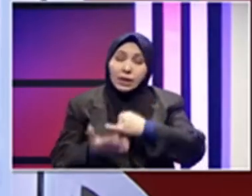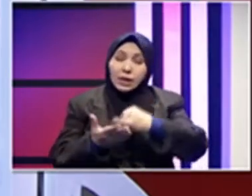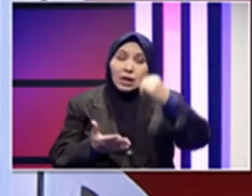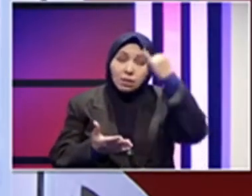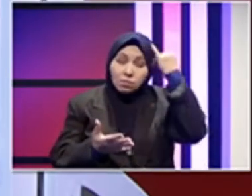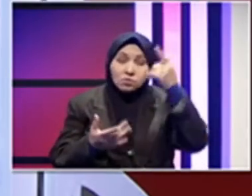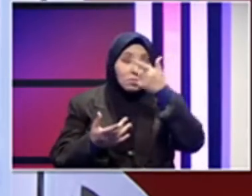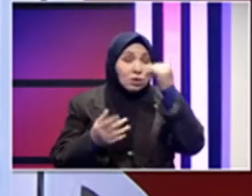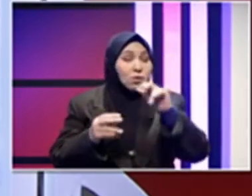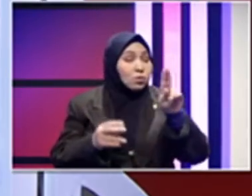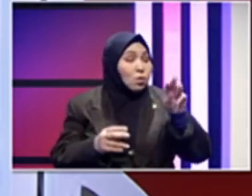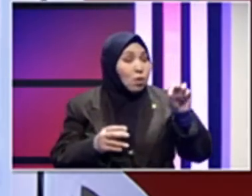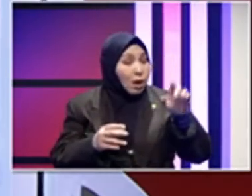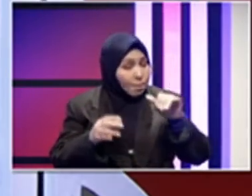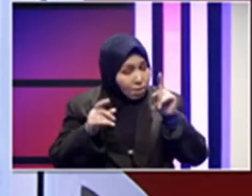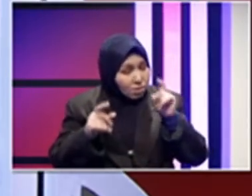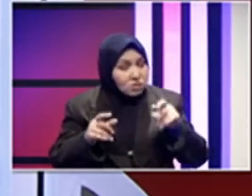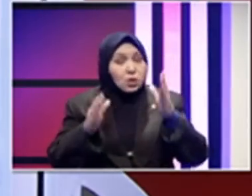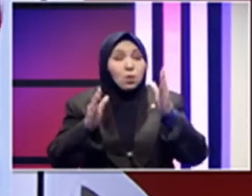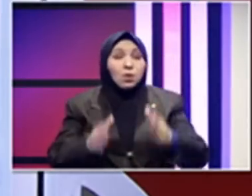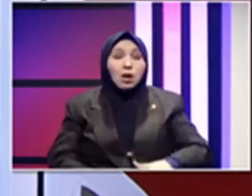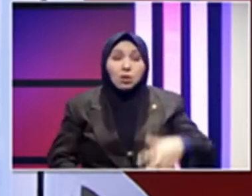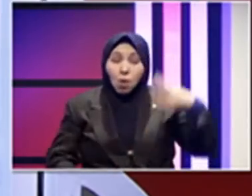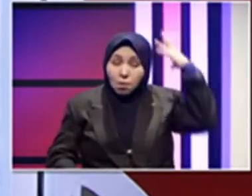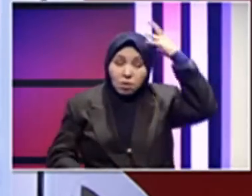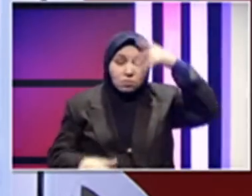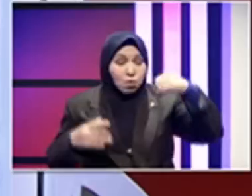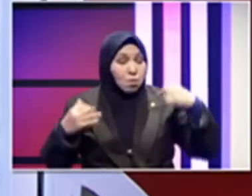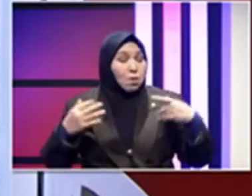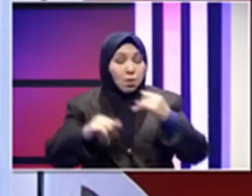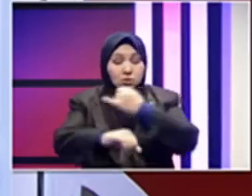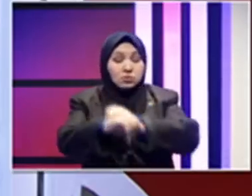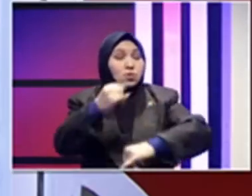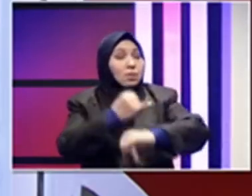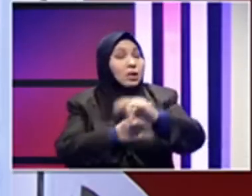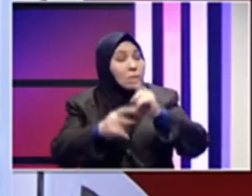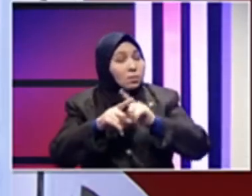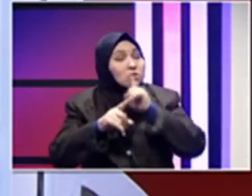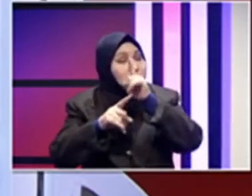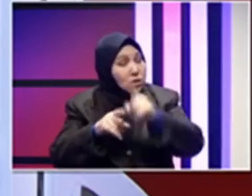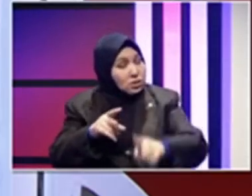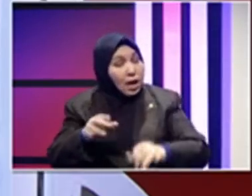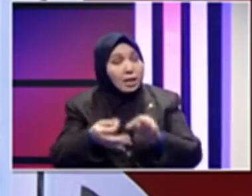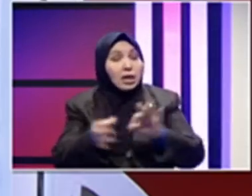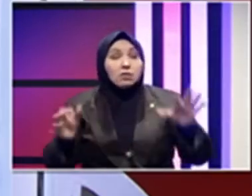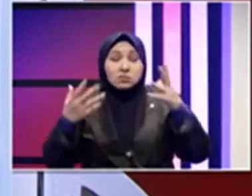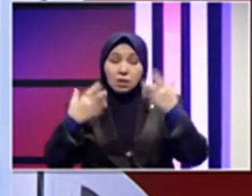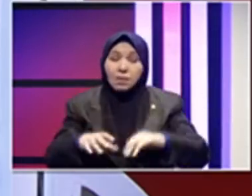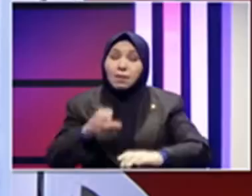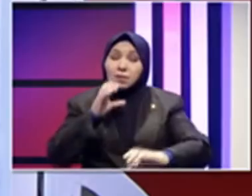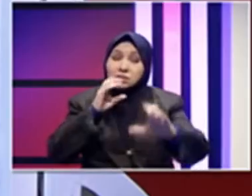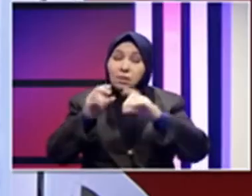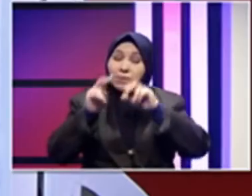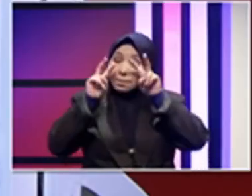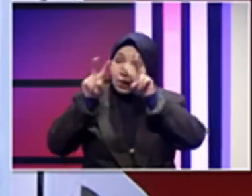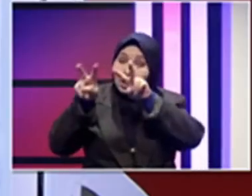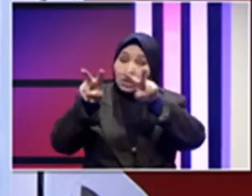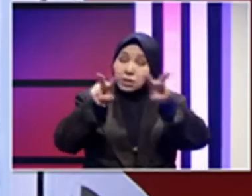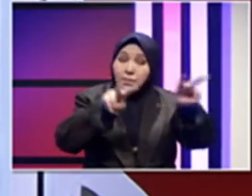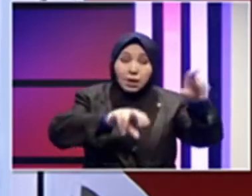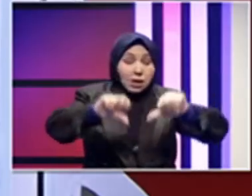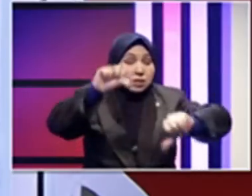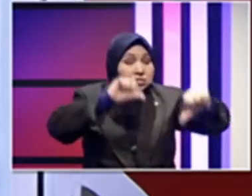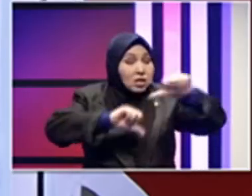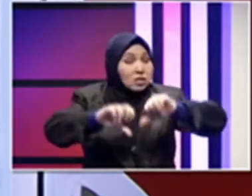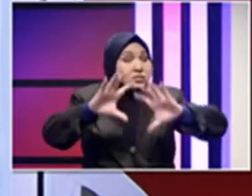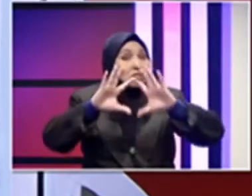orang cakap ulama ini mestilah orang yang berserban, yang jubah Ustaz ya. Tapi sebenarnya ayat ini timbul selepas bercakap tentang perhatikan kepada sains alam